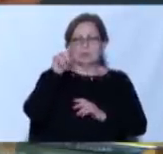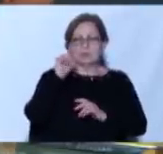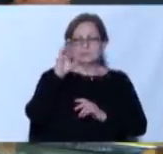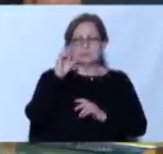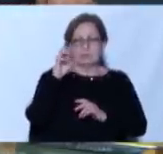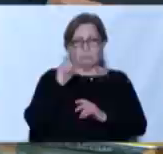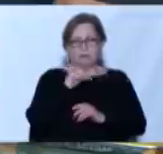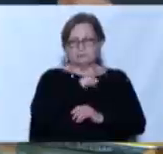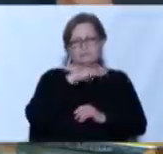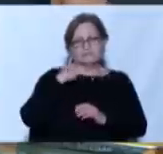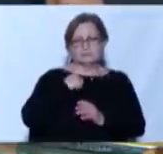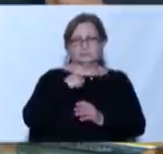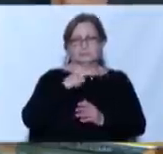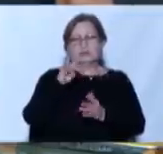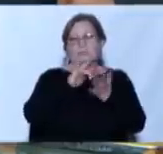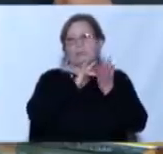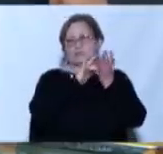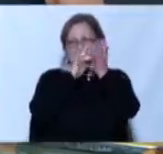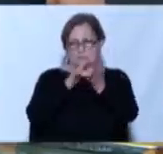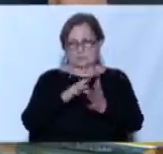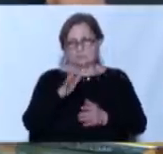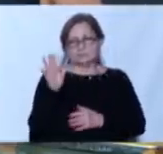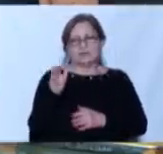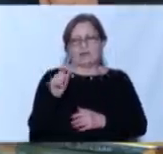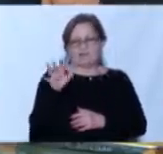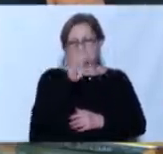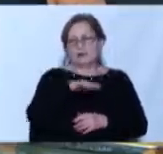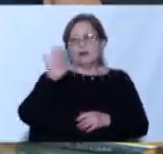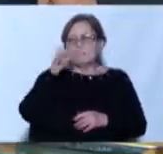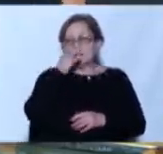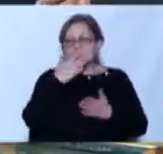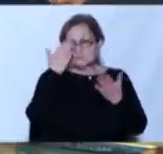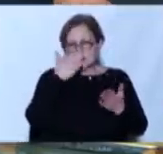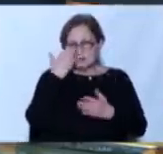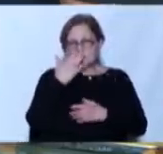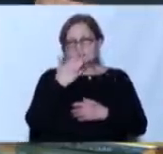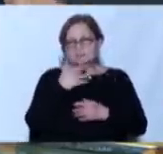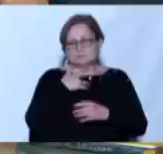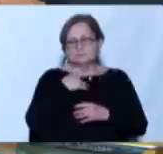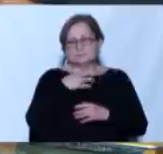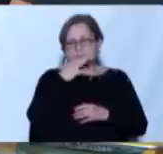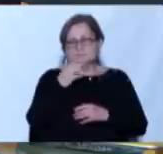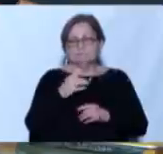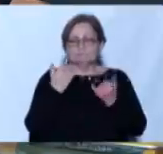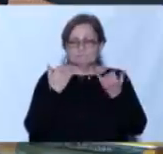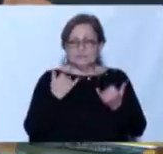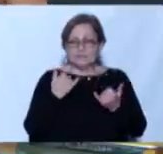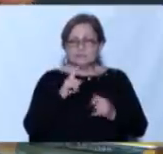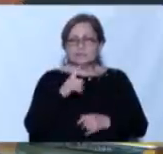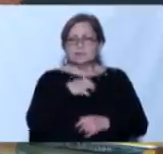დიდი მოღვაწე თვითონაც კი მოგზაურობდა, ესე ვთქვათ, ევროპაში. ამაზე თქვენ ბევრს აიკითხავთ და ჩვენც რაღაც გარკვეულად ვიტყვით. რა არის ახლა ამ